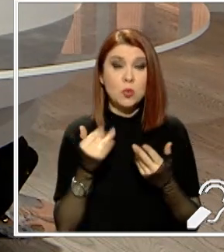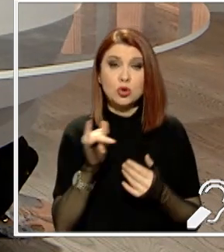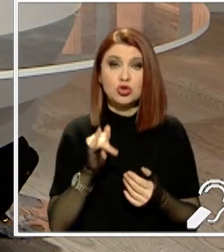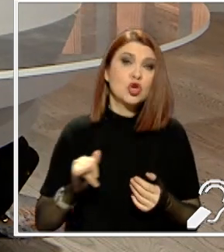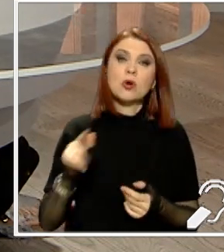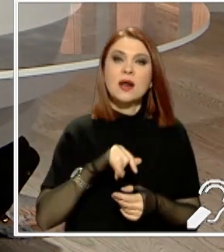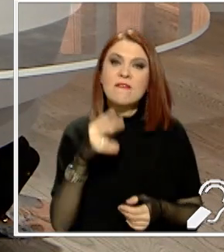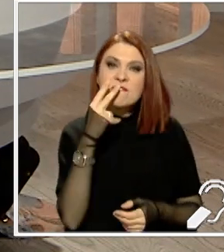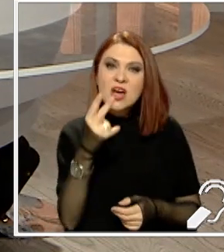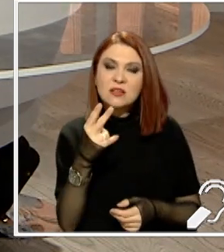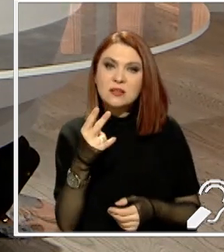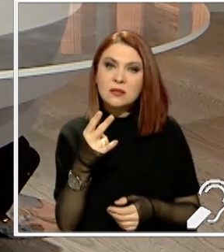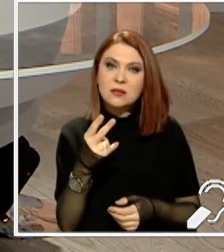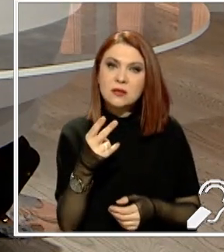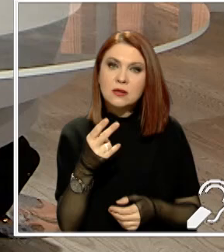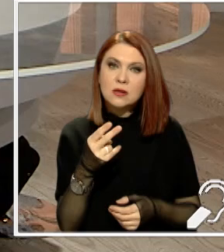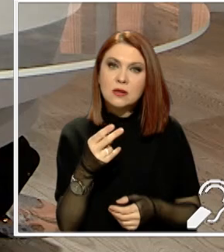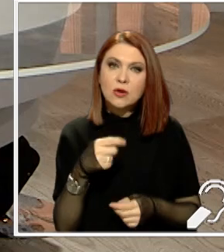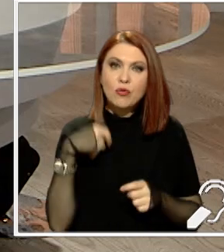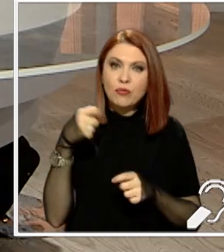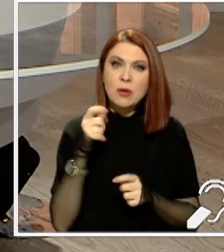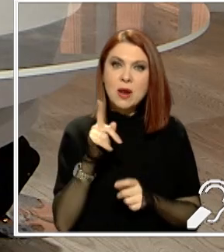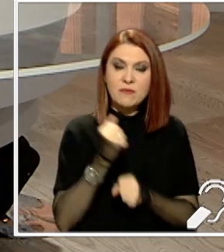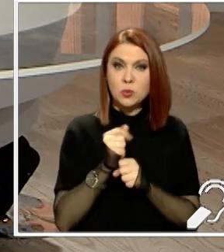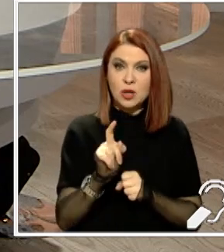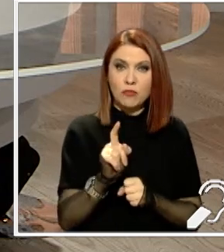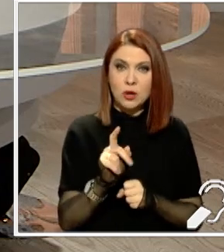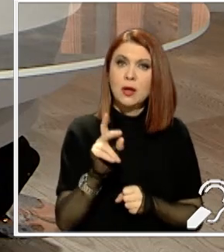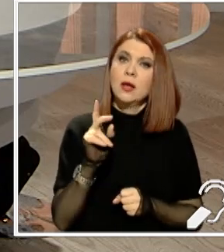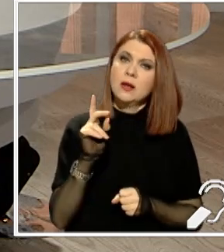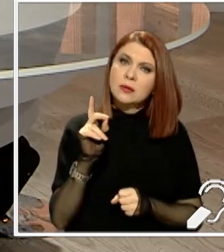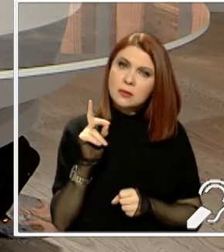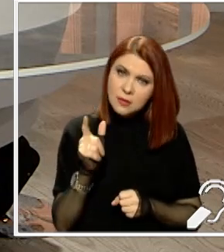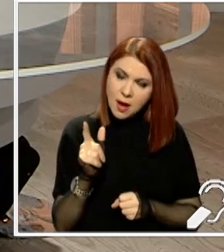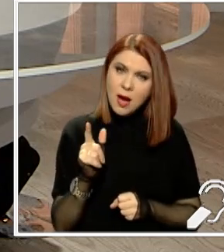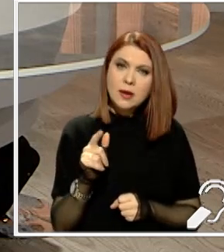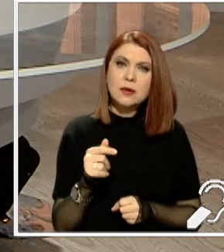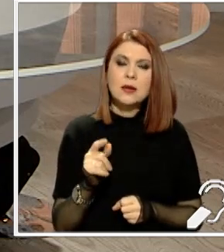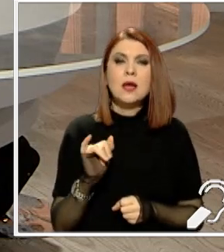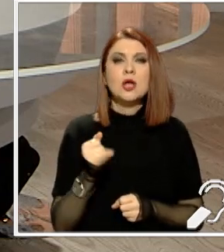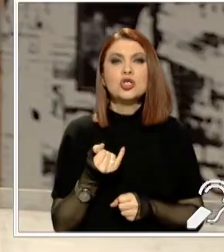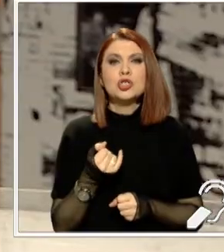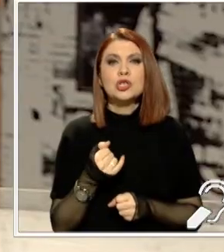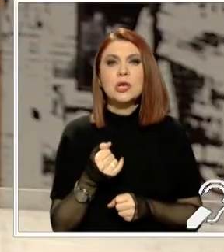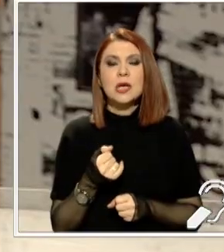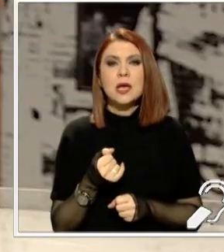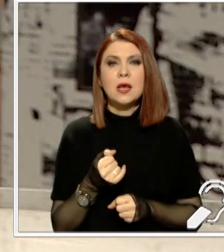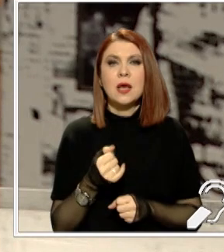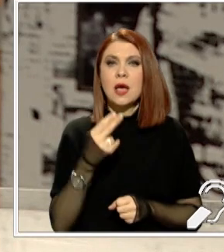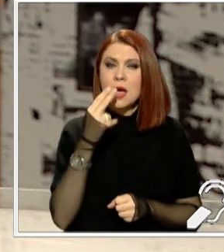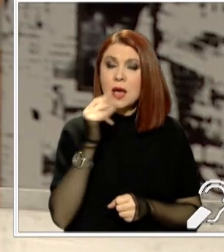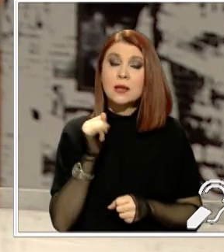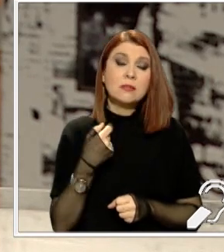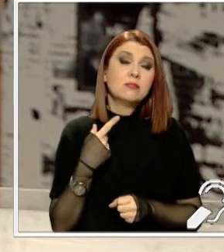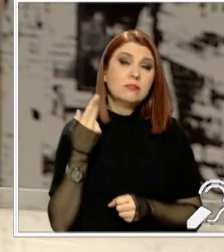celor care văd producțiile voastre, evident. Da, au sporit șansele de a vedea ceva, dar